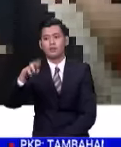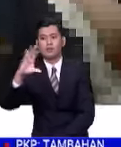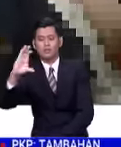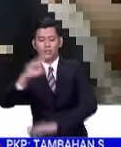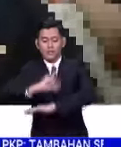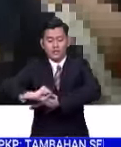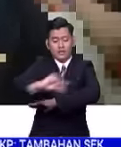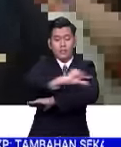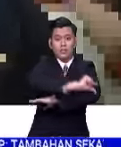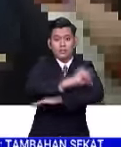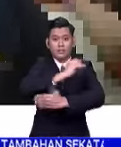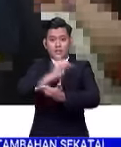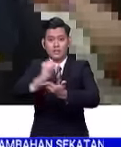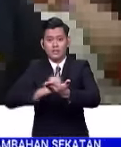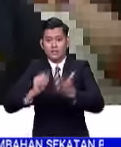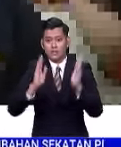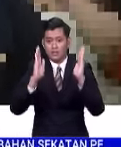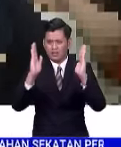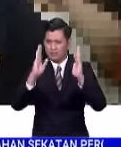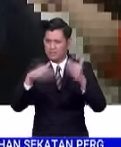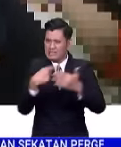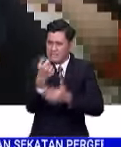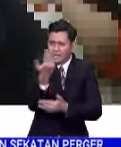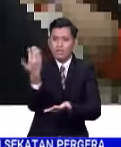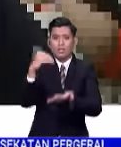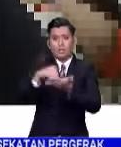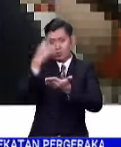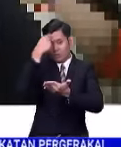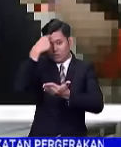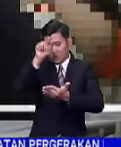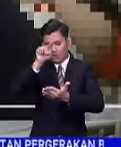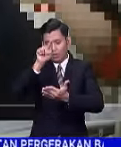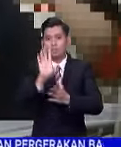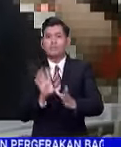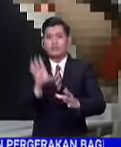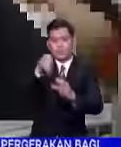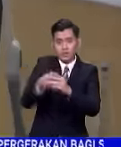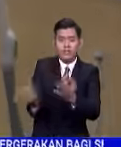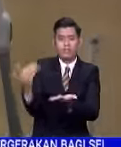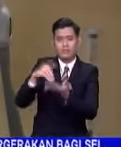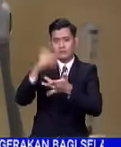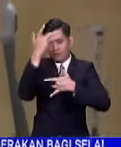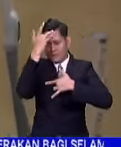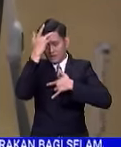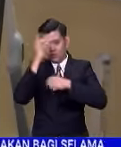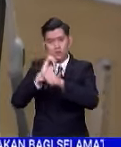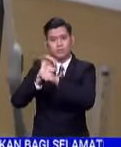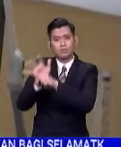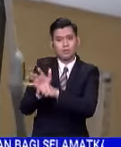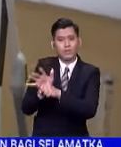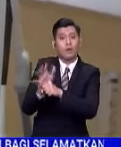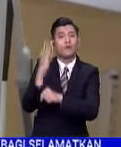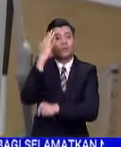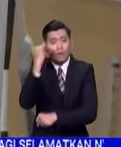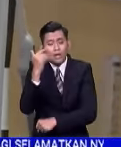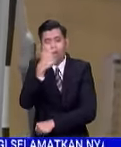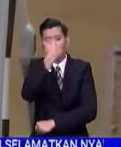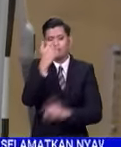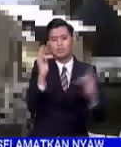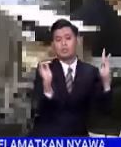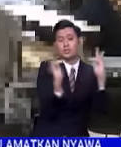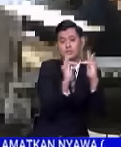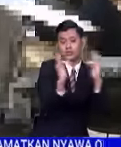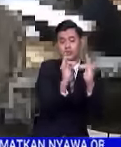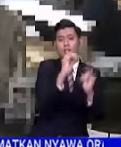dalam tempoh terdekat bagi menempatkan pesakit COVID-19 kategori 3 ke atas. Keperluan itu memandangkan penggunaan katil